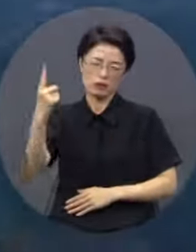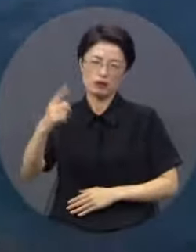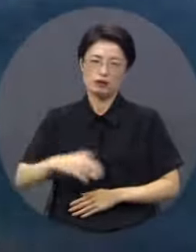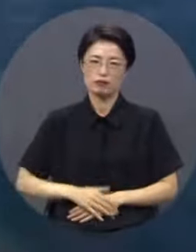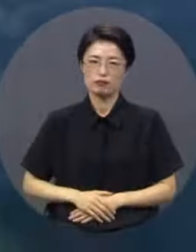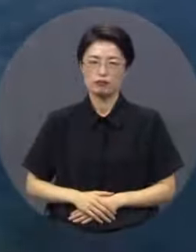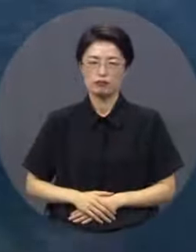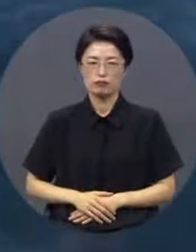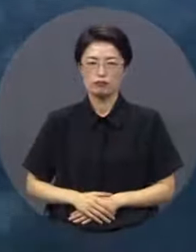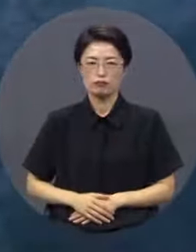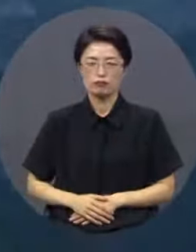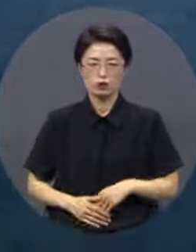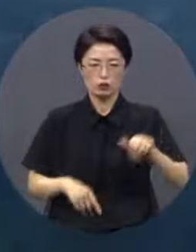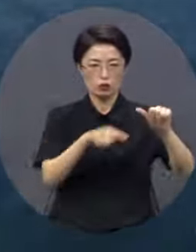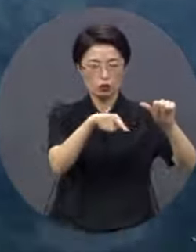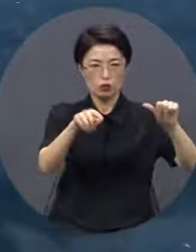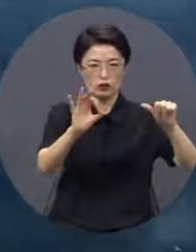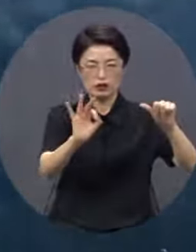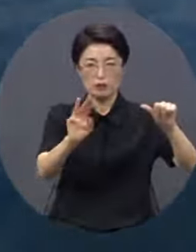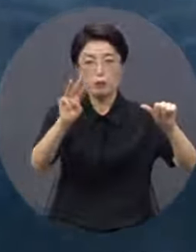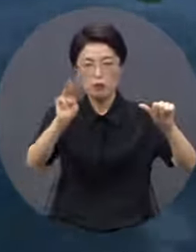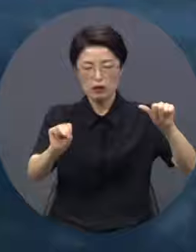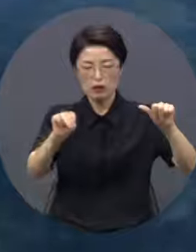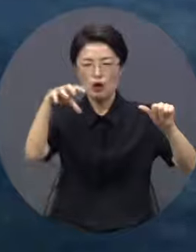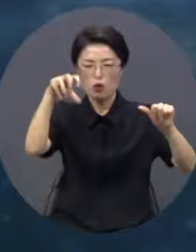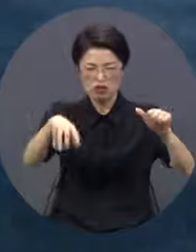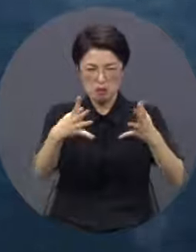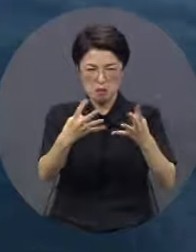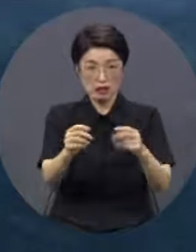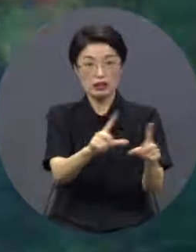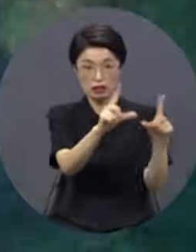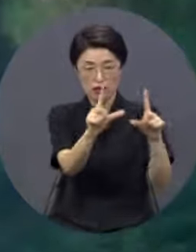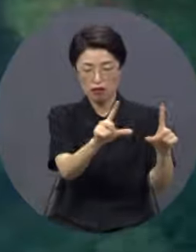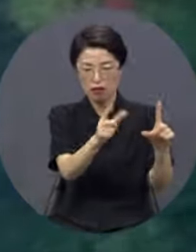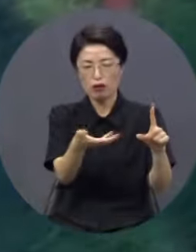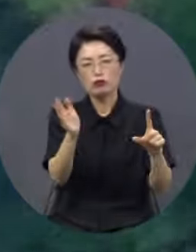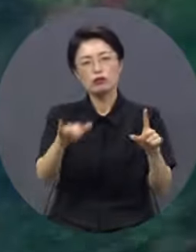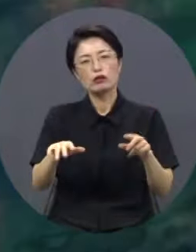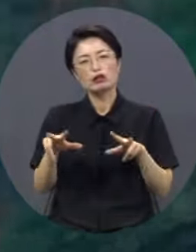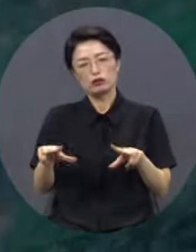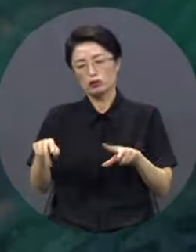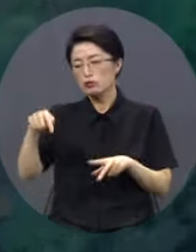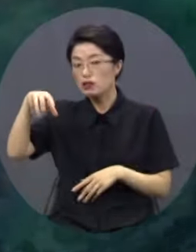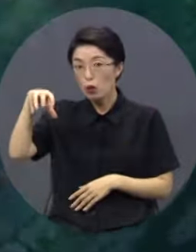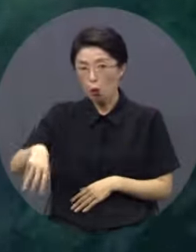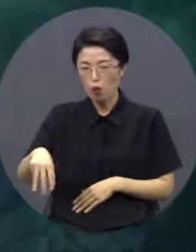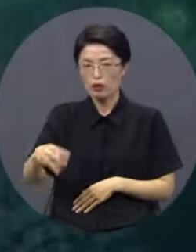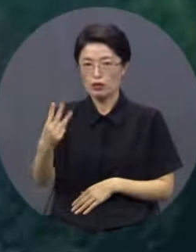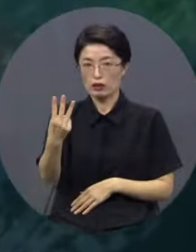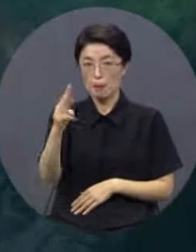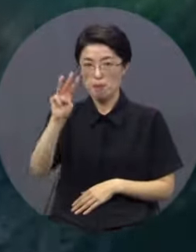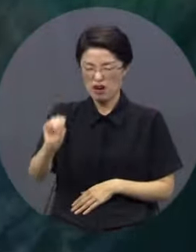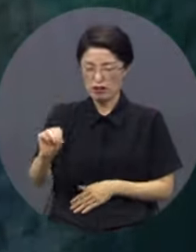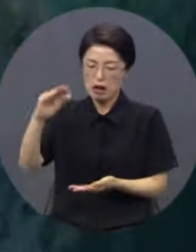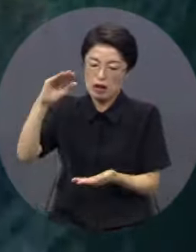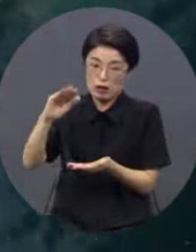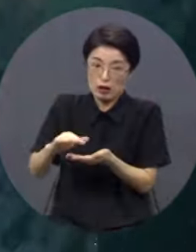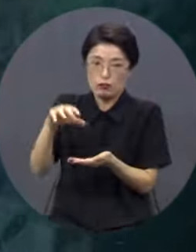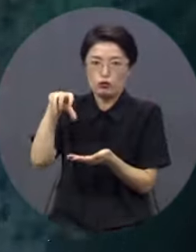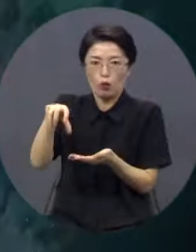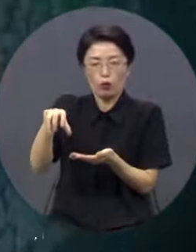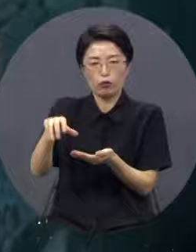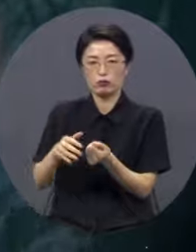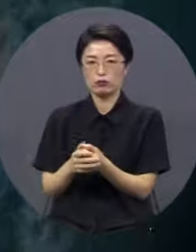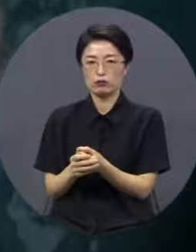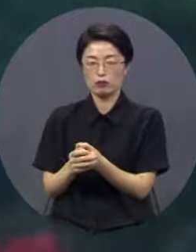10m 고안에서 어 많이 분포를 하는 종이인데 아 지금 이곳 같은 경우는 수 5m 3M 아지도 야은 수준까지도 올라와서